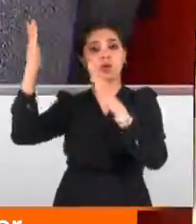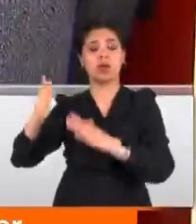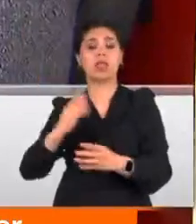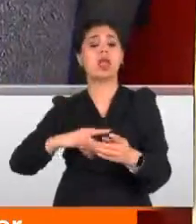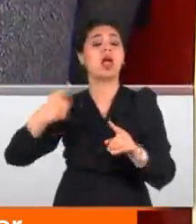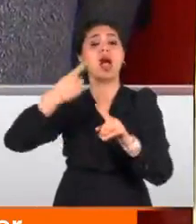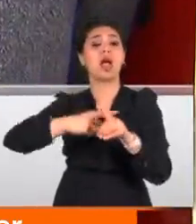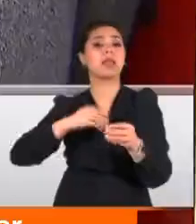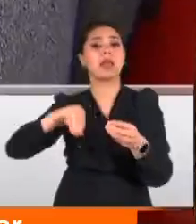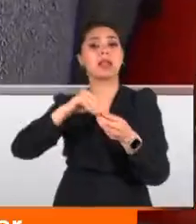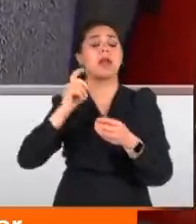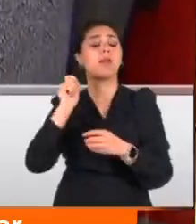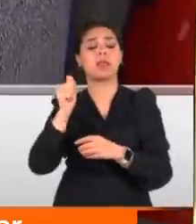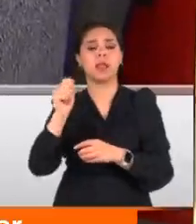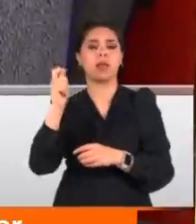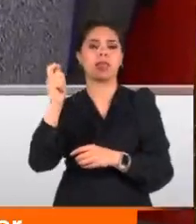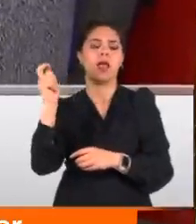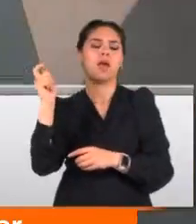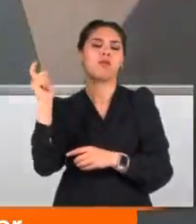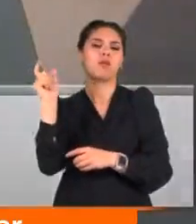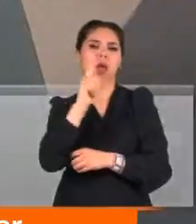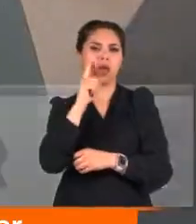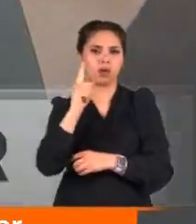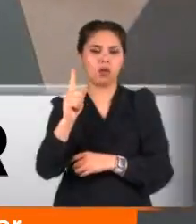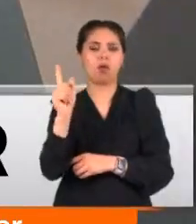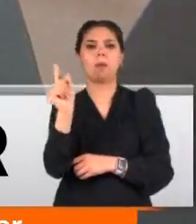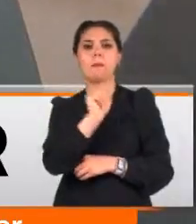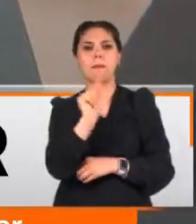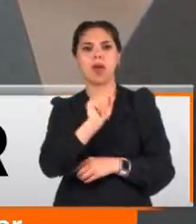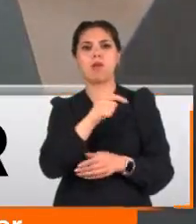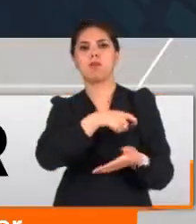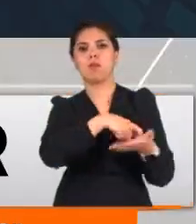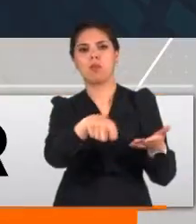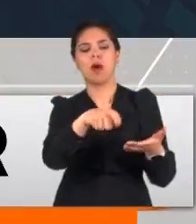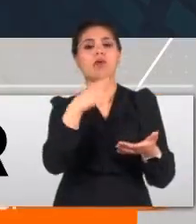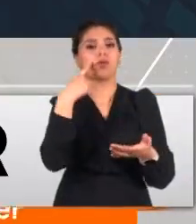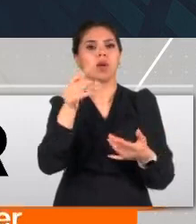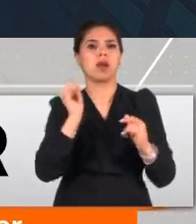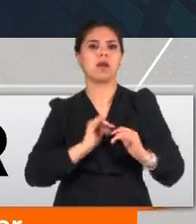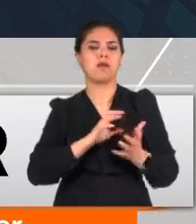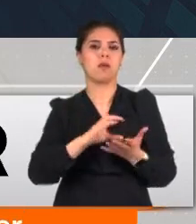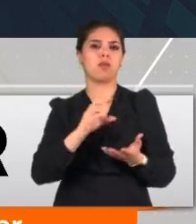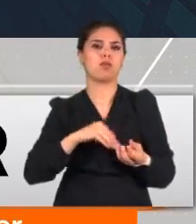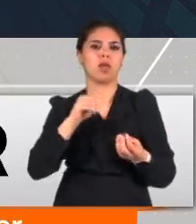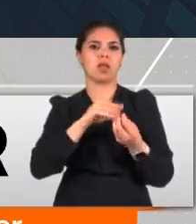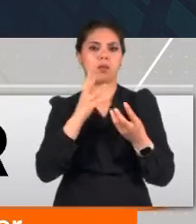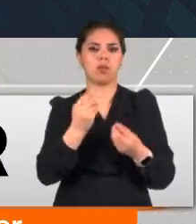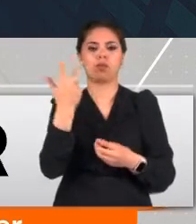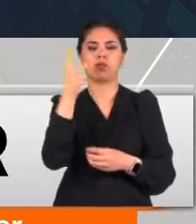işaret ettiği tarih Temmuz, memur maaşlarına yapılacak zamma refah payı da eklenecek. 3 aylık enflasyon oranımız